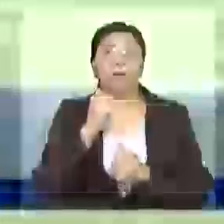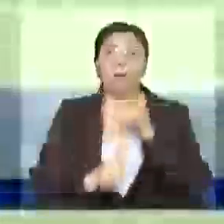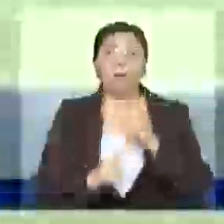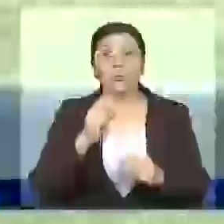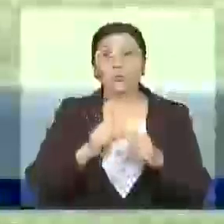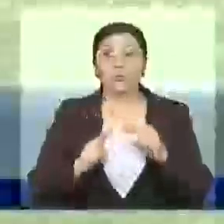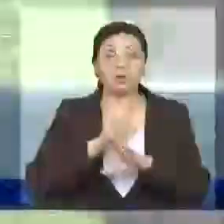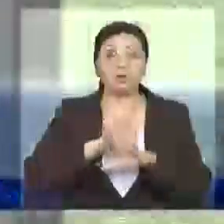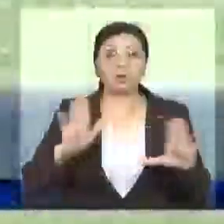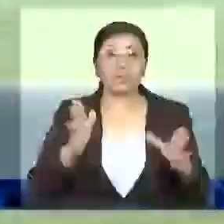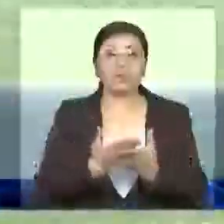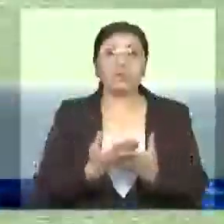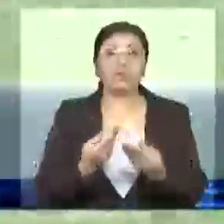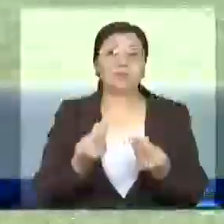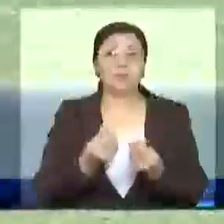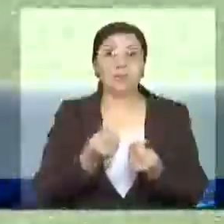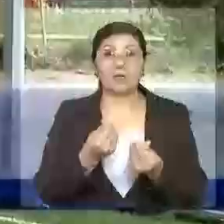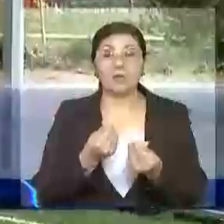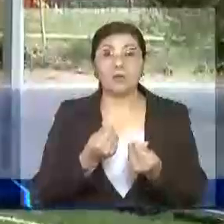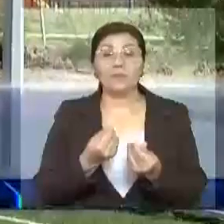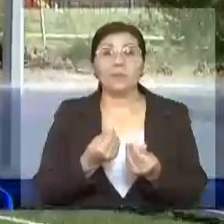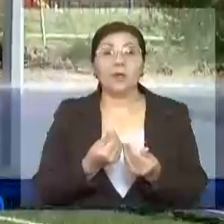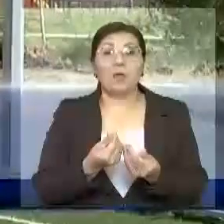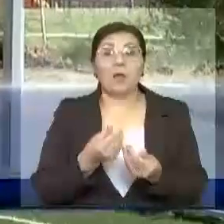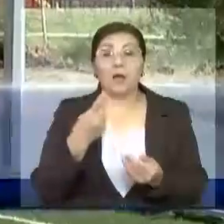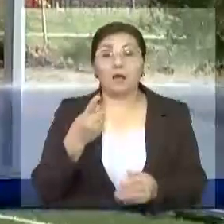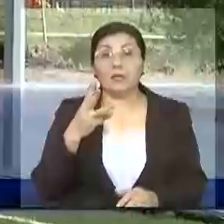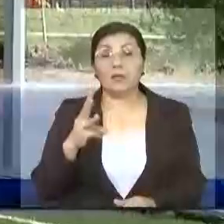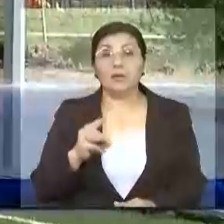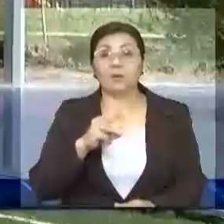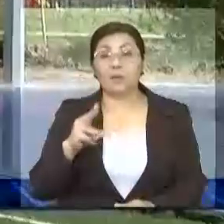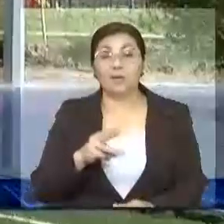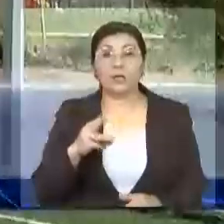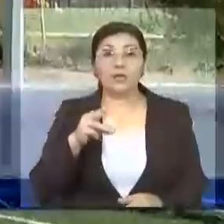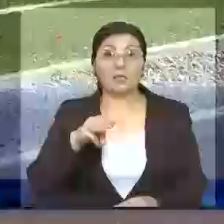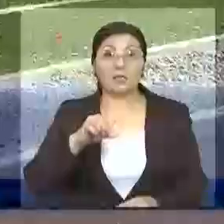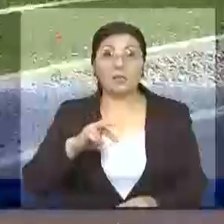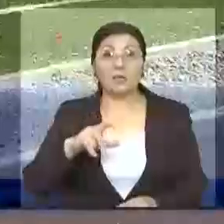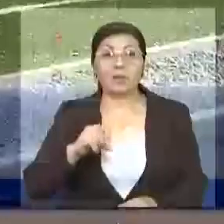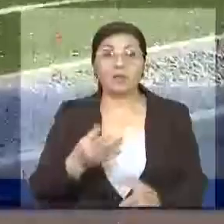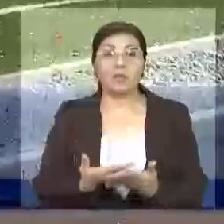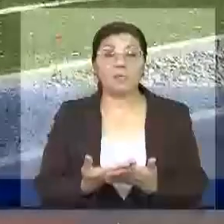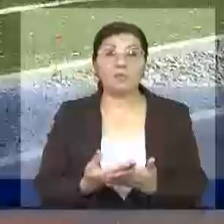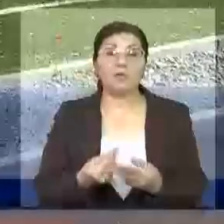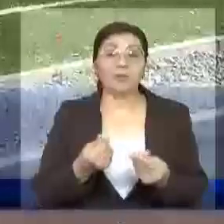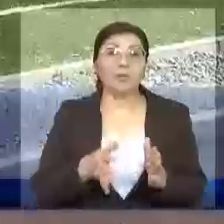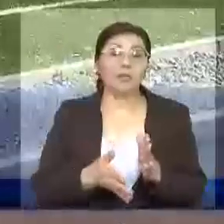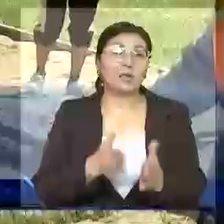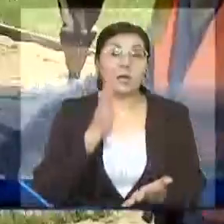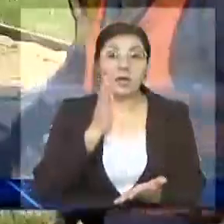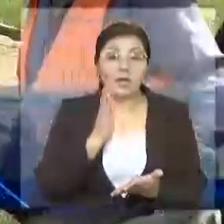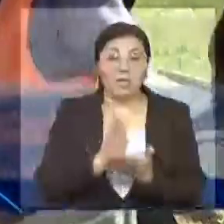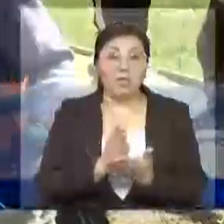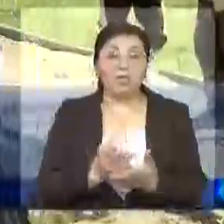завер обм средств на весь проект бюджет народного уча составляет 1 318 ся тенге то есть денег достаточно нужен только